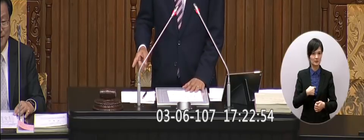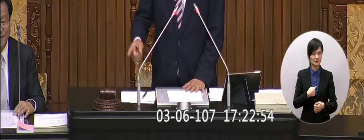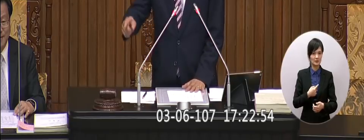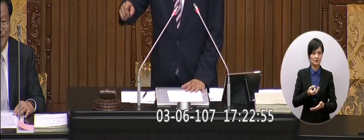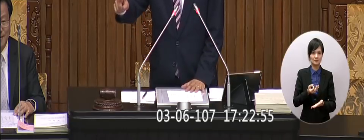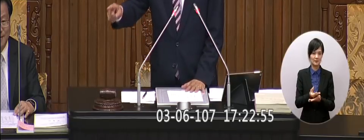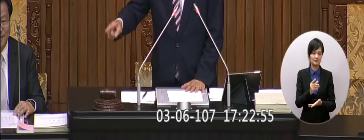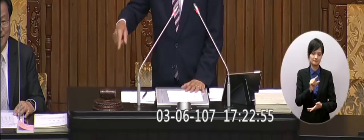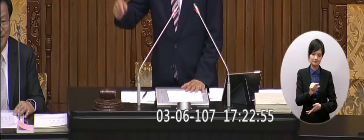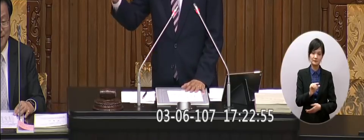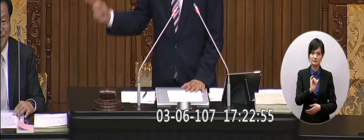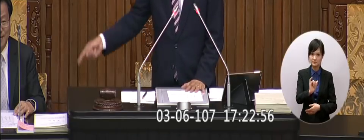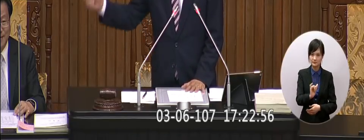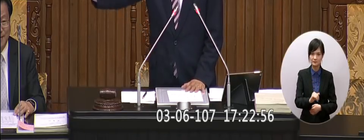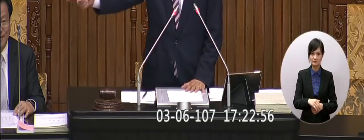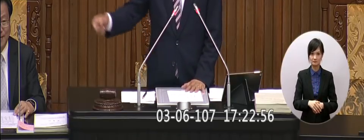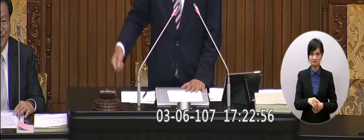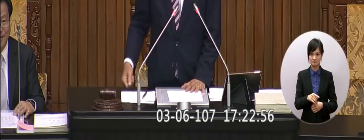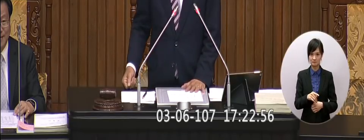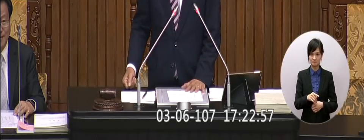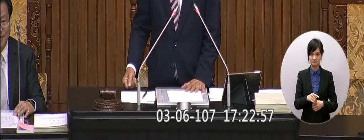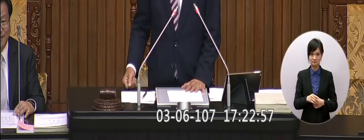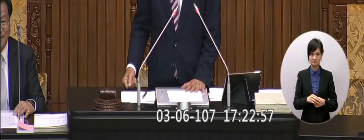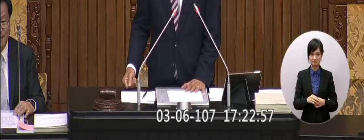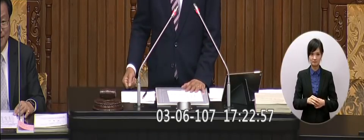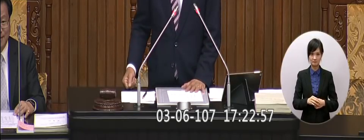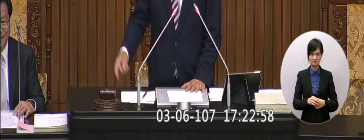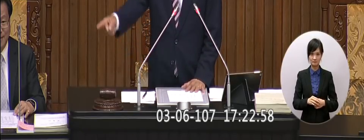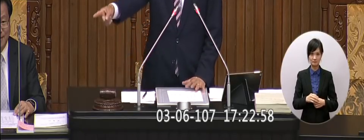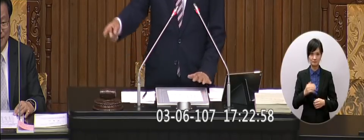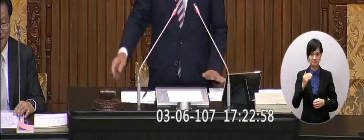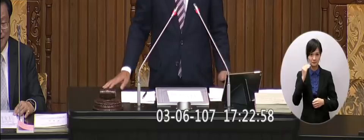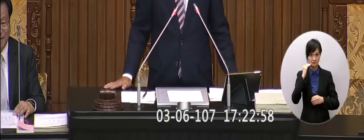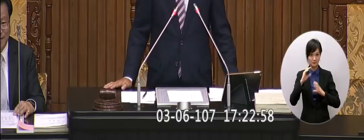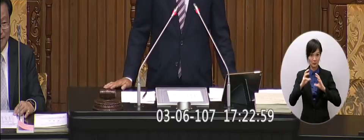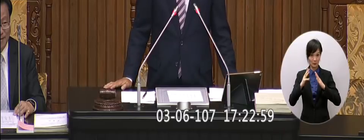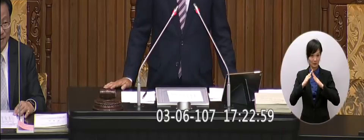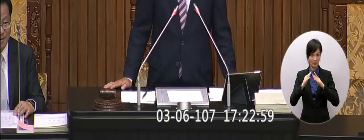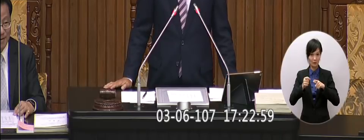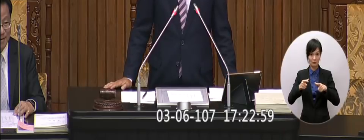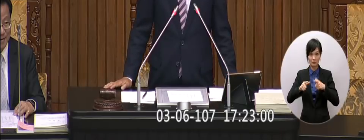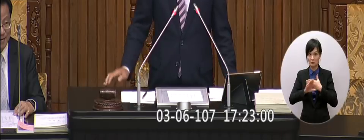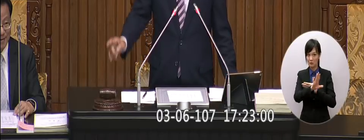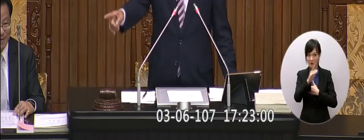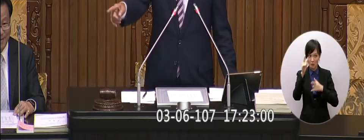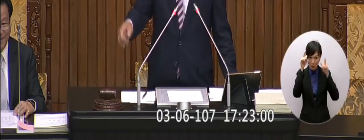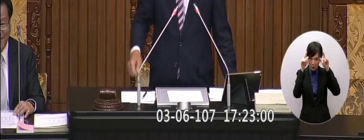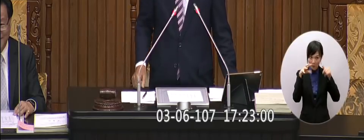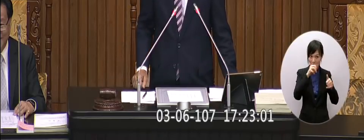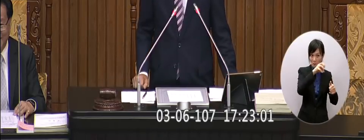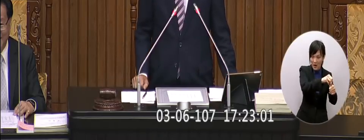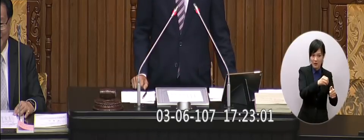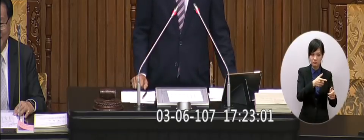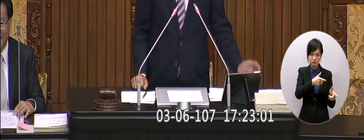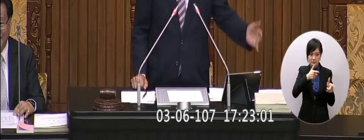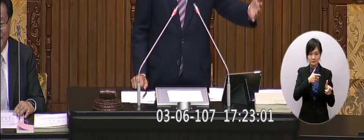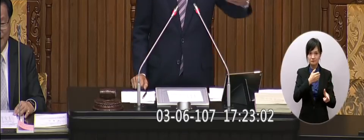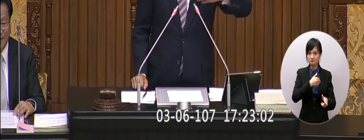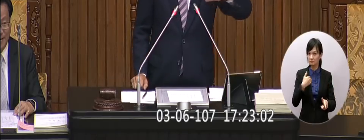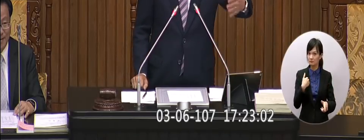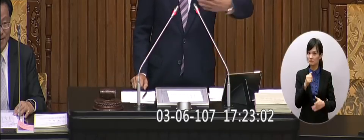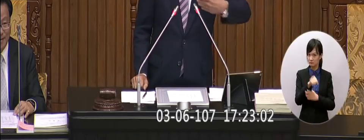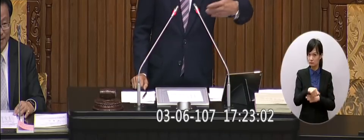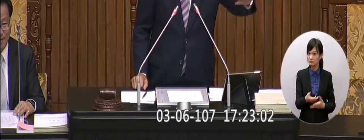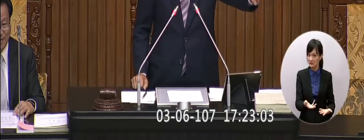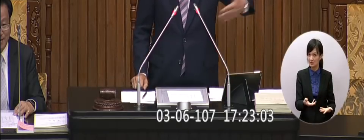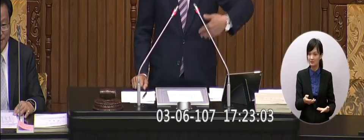他在国家公园外，因会当甲猎杀。不，你都没有，没有，不啦，这那有